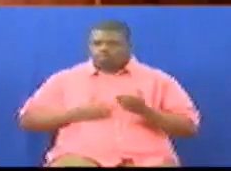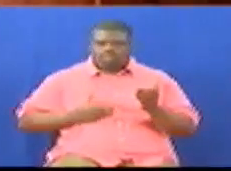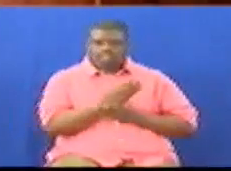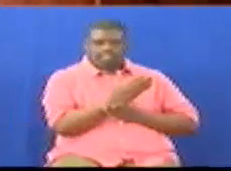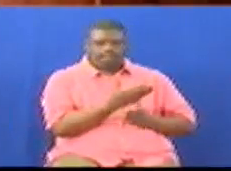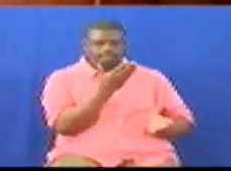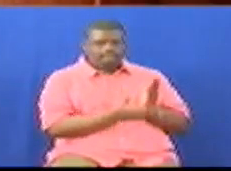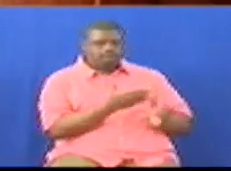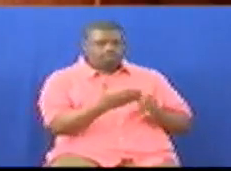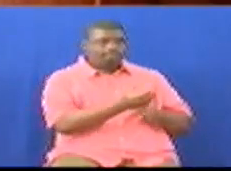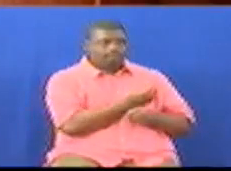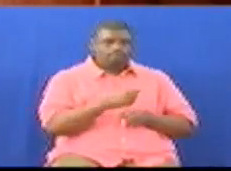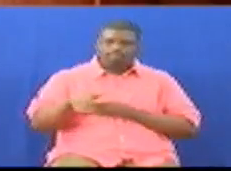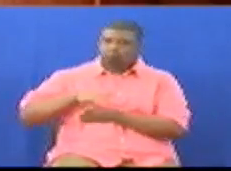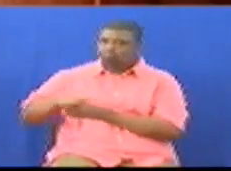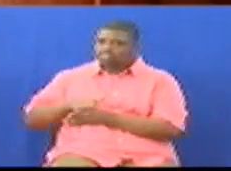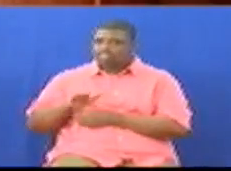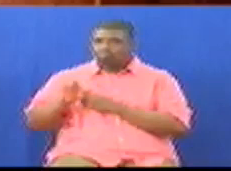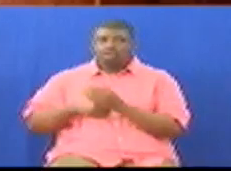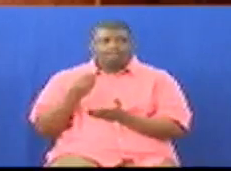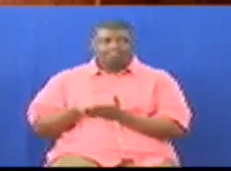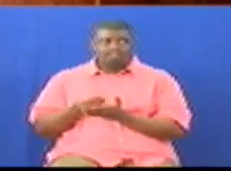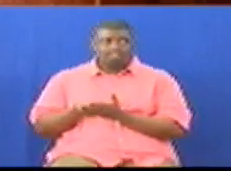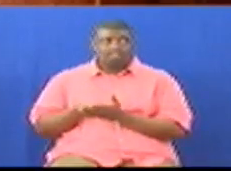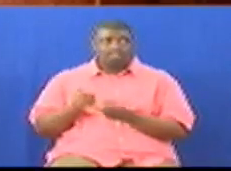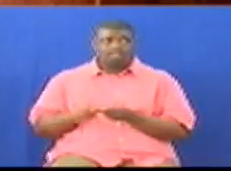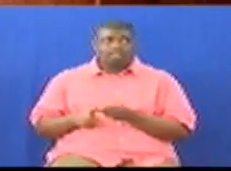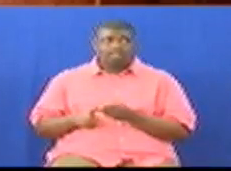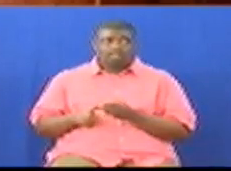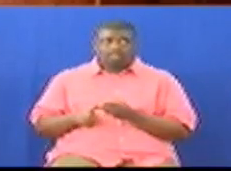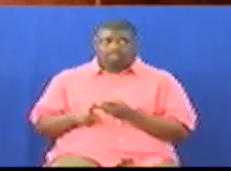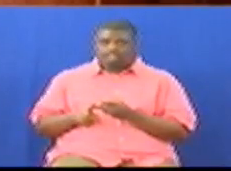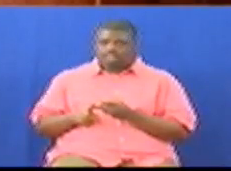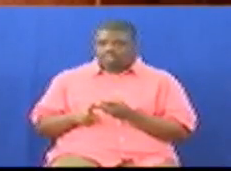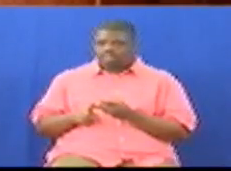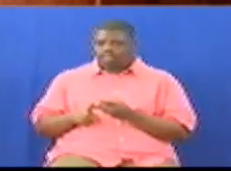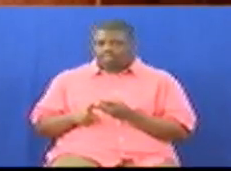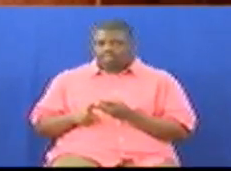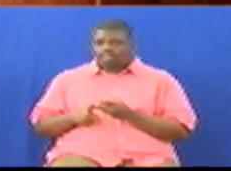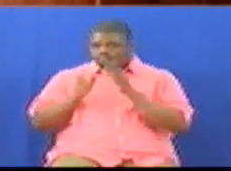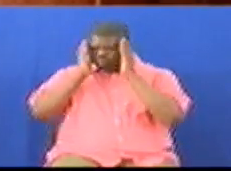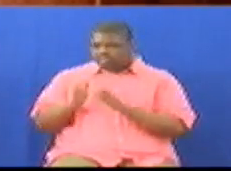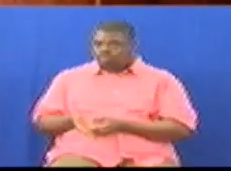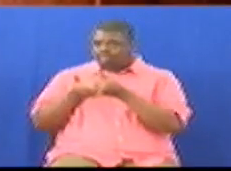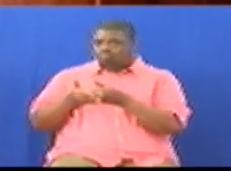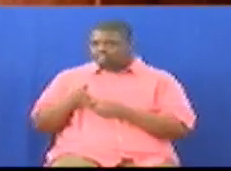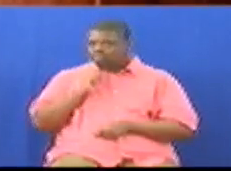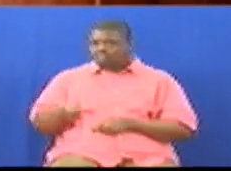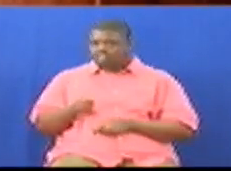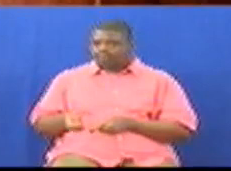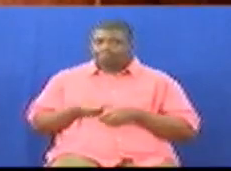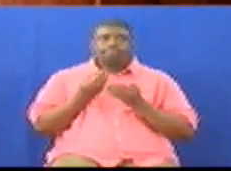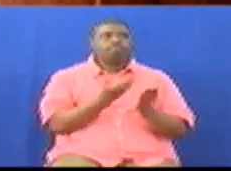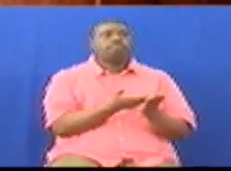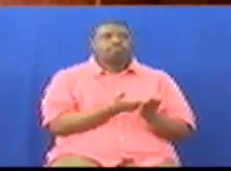ya matumizi ya ofisi ya Tamisemi kwa mwaka wa fedha 2021 kama ilivyowasilishwa na mtoa hoja hapo awali. Mheshimiwa Naibu Spika, naomba kuwasilisha na naunga